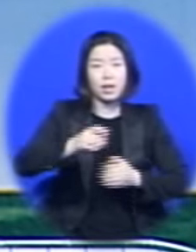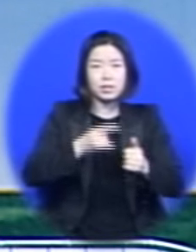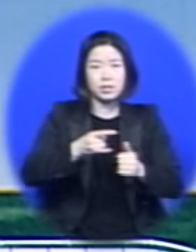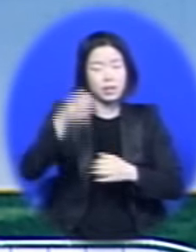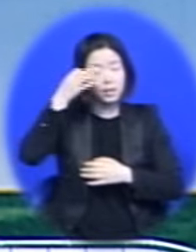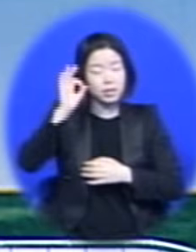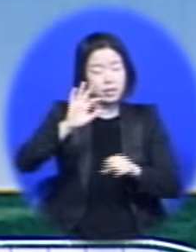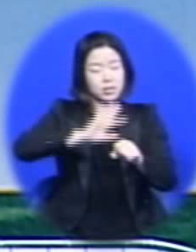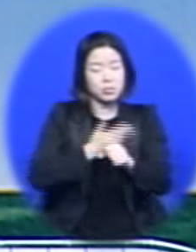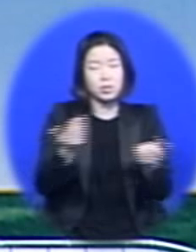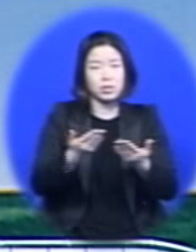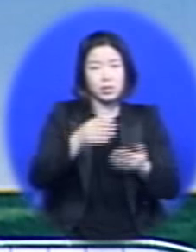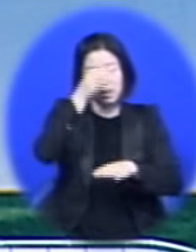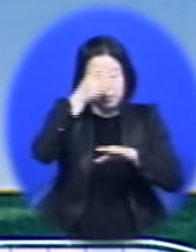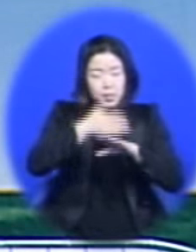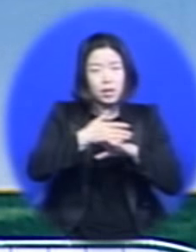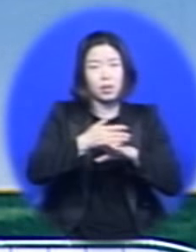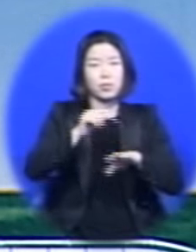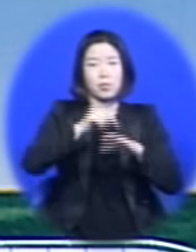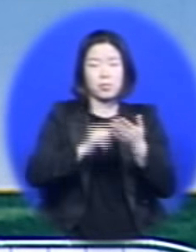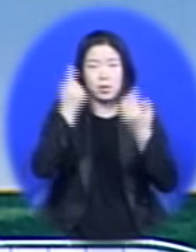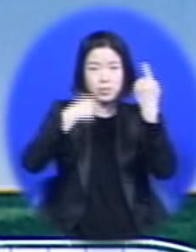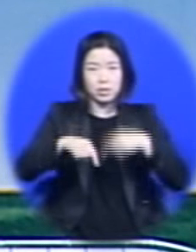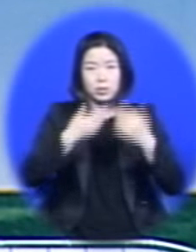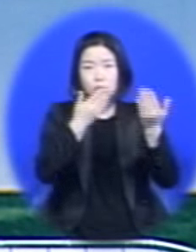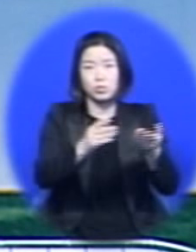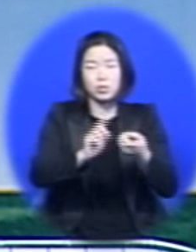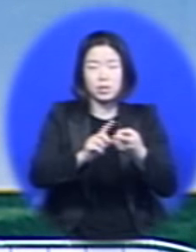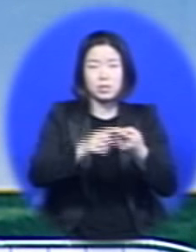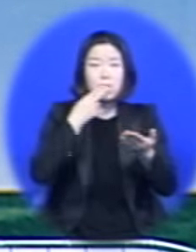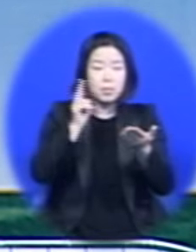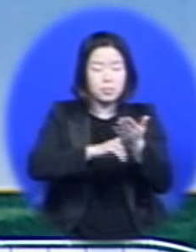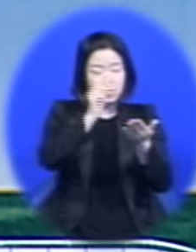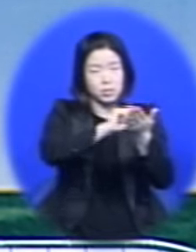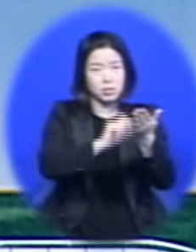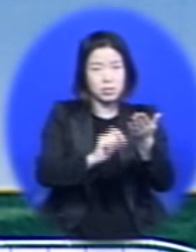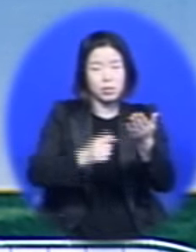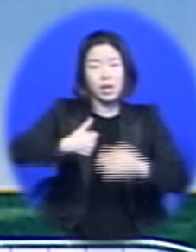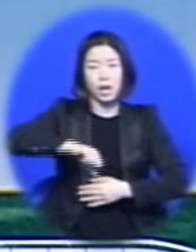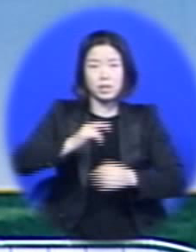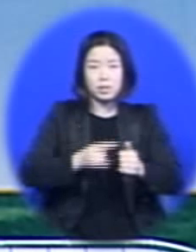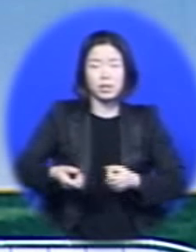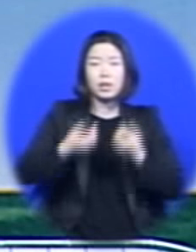잘못했던 일들, 미안했던 것들, 마음에 상처 주었던 것들을 편지를 써서 아들에게 보냈습니다.